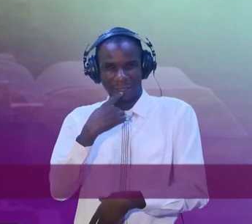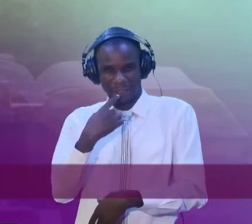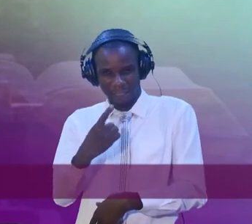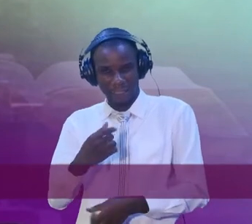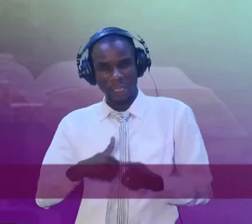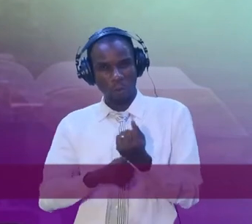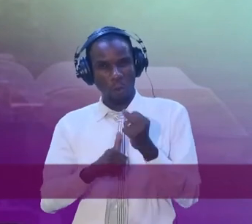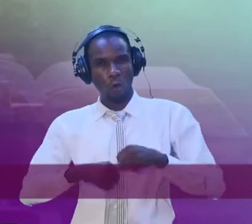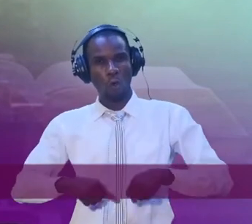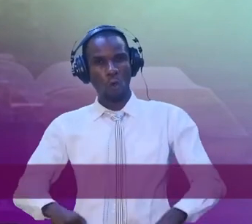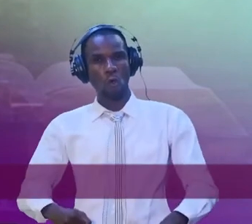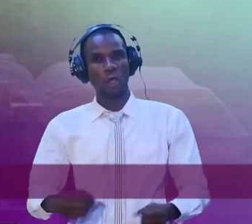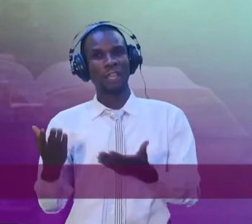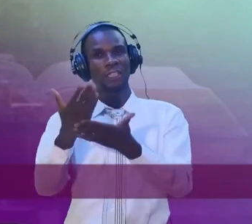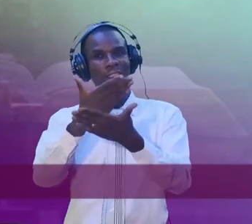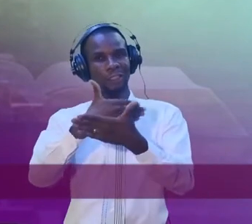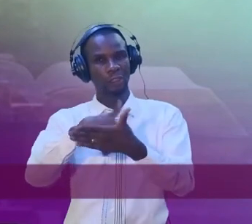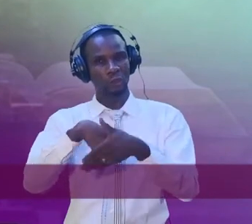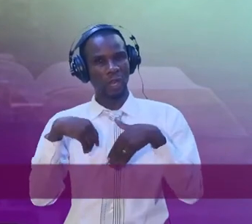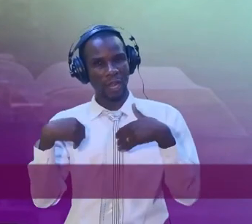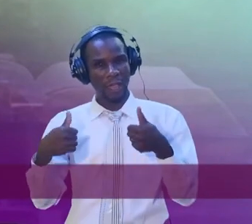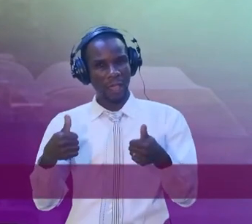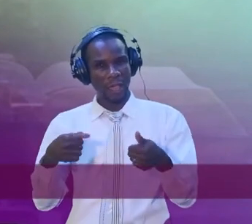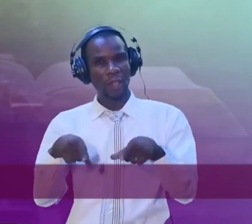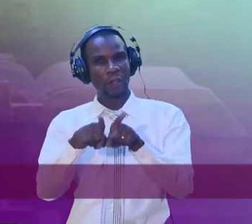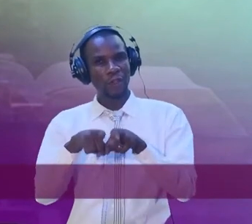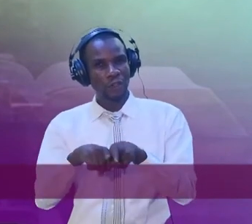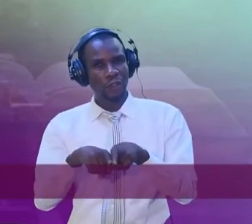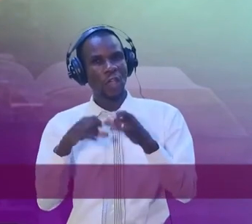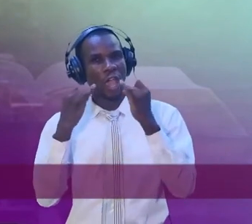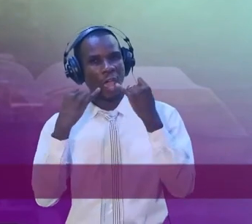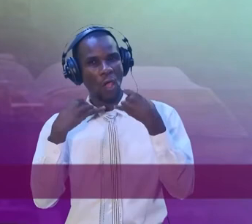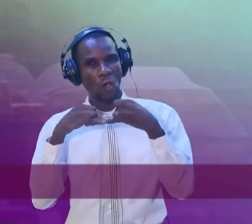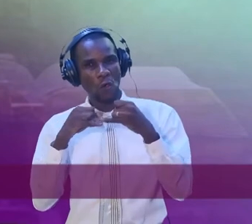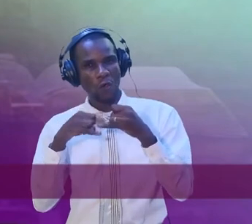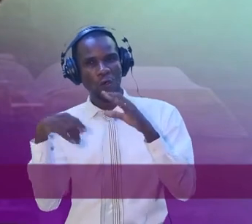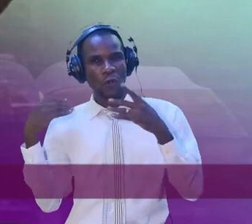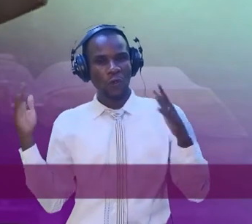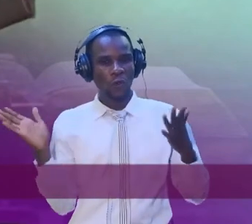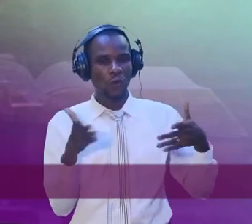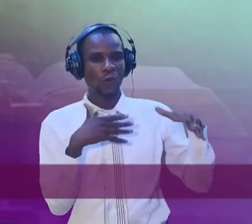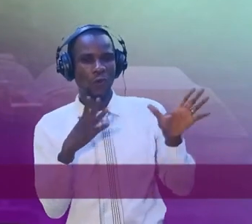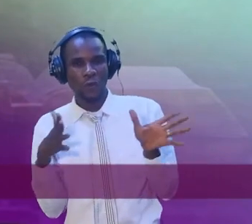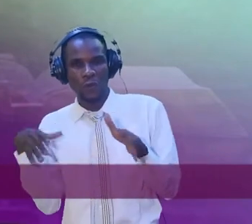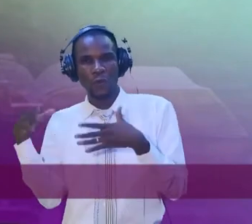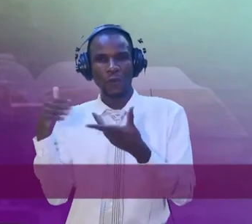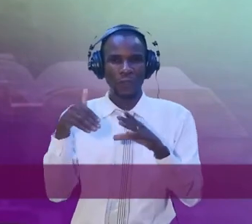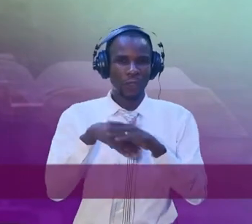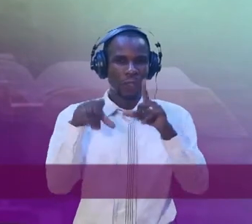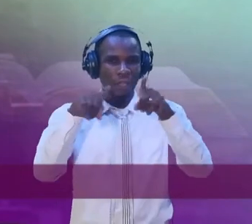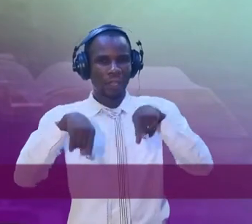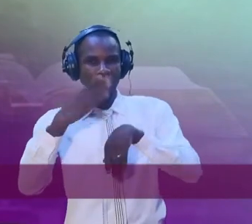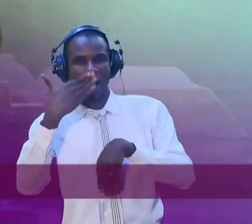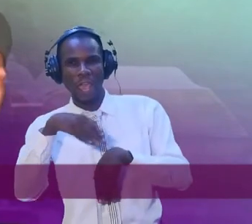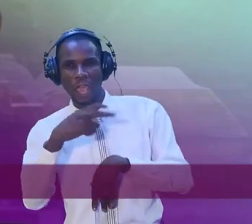Pengine umewahi kuona watu ambao walikufa kabisa, baadaye wanaamka tena